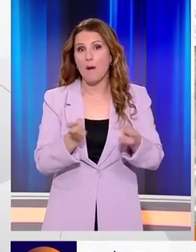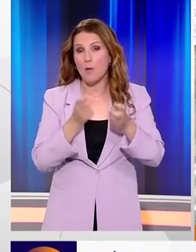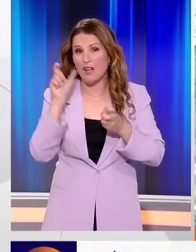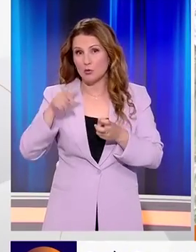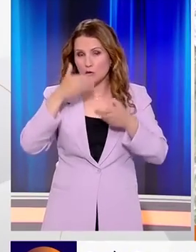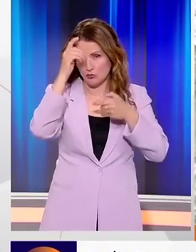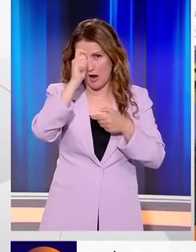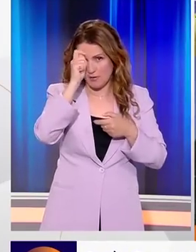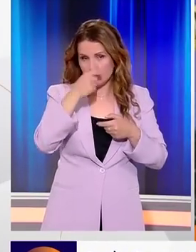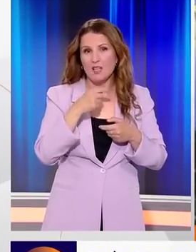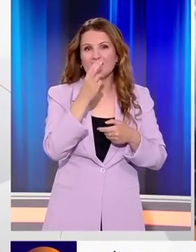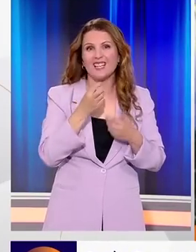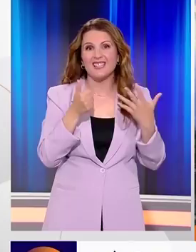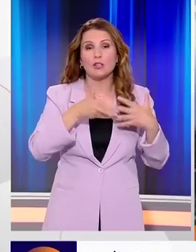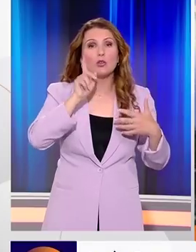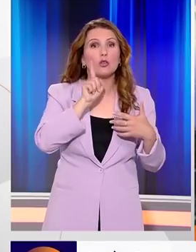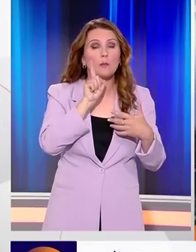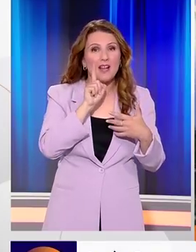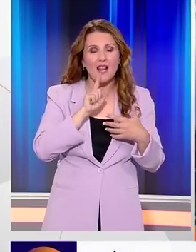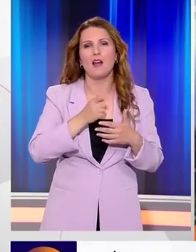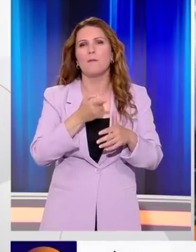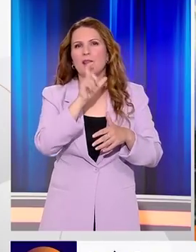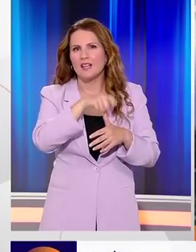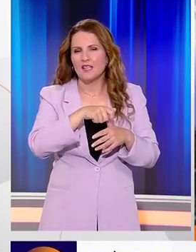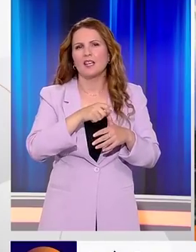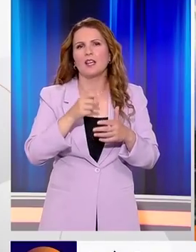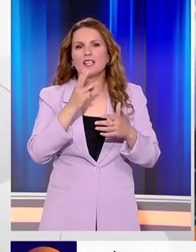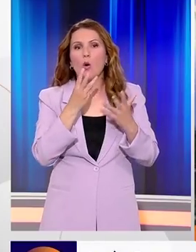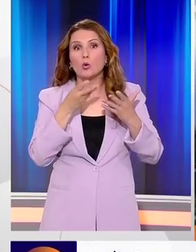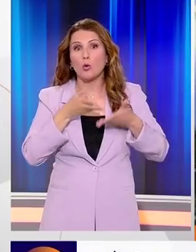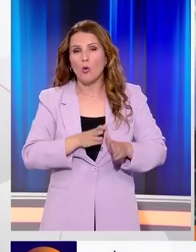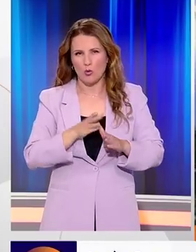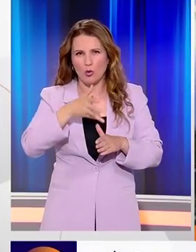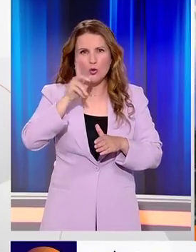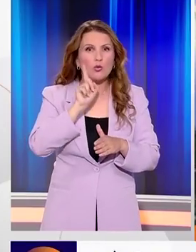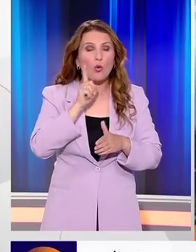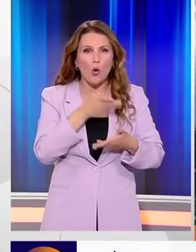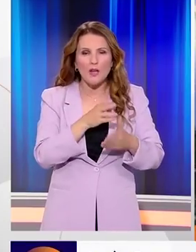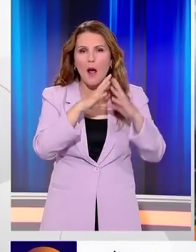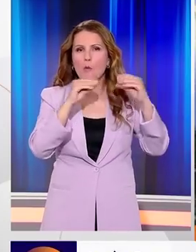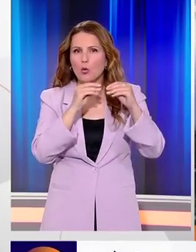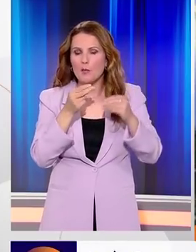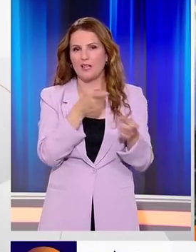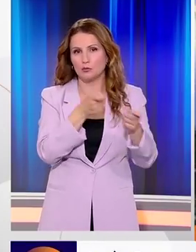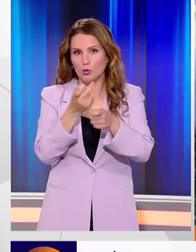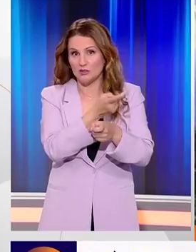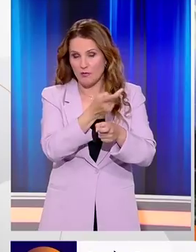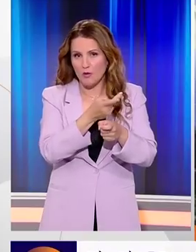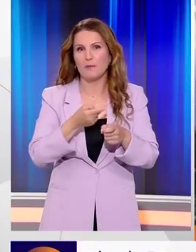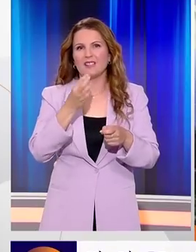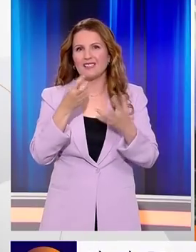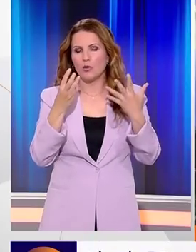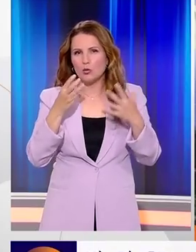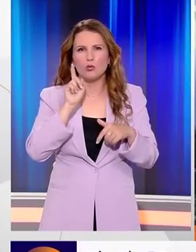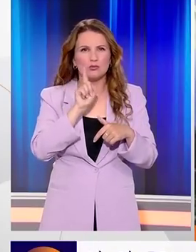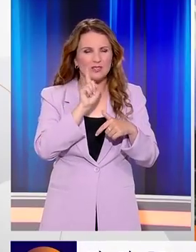αποκάλυψε, σκότωσε την 36χρονη Λίβια Φλωρεντίνα Μπουνέα και την 8χρονη κόρη της Έλενα Ναταλή από τη Ρουμανία. Την 38χρονη Μέρι